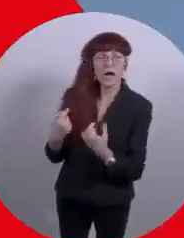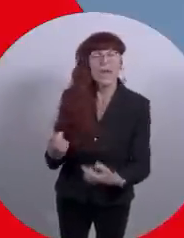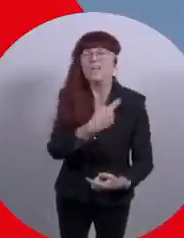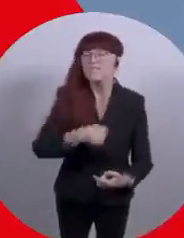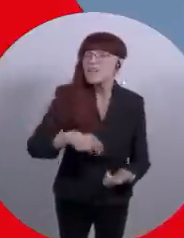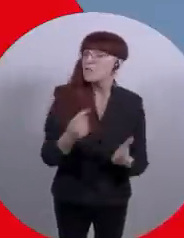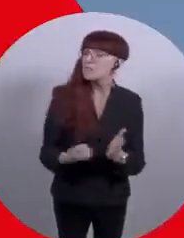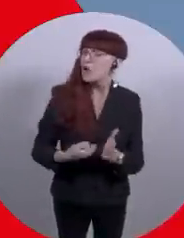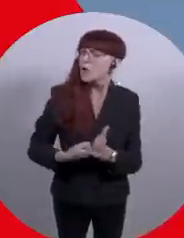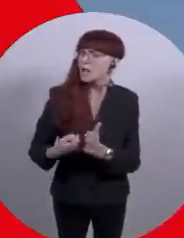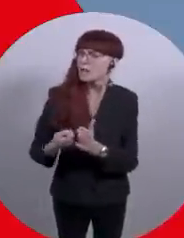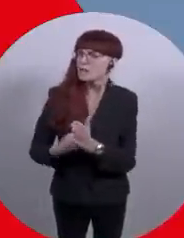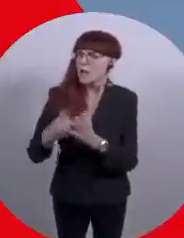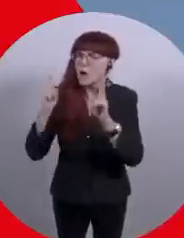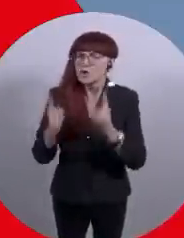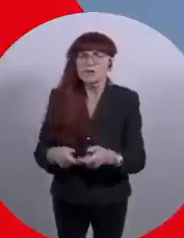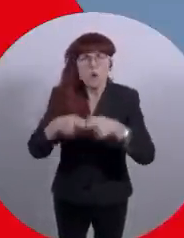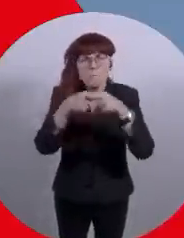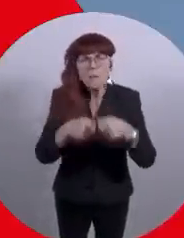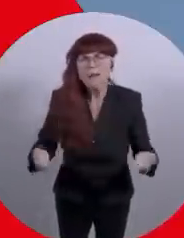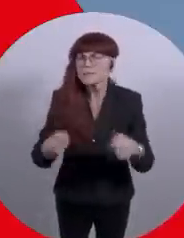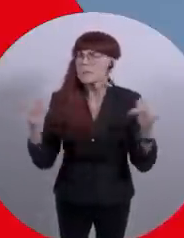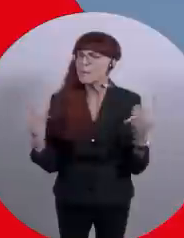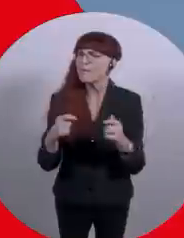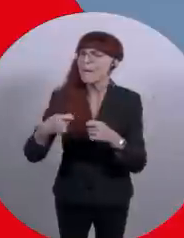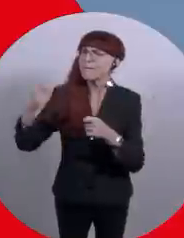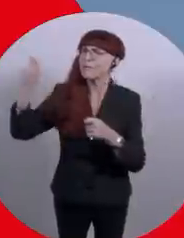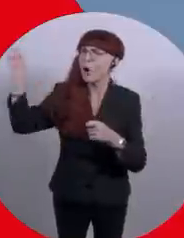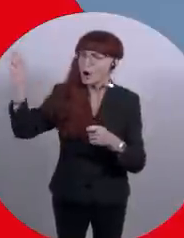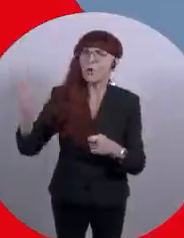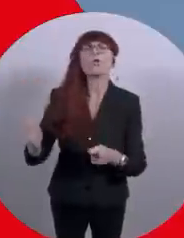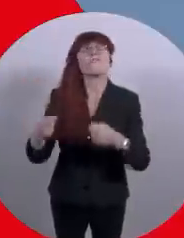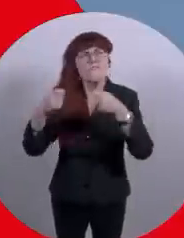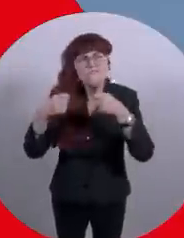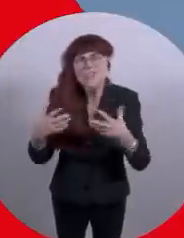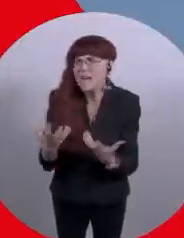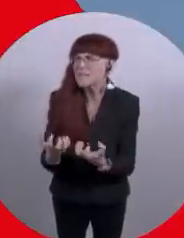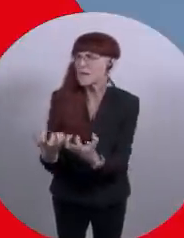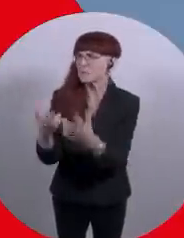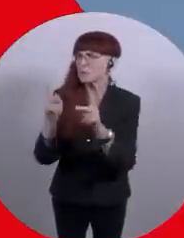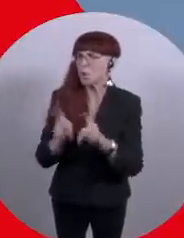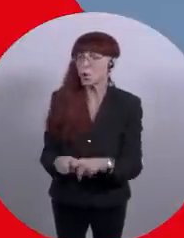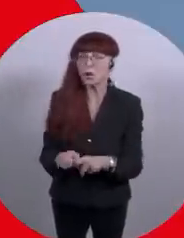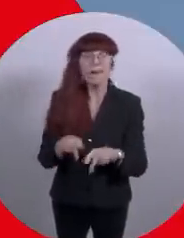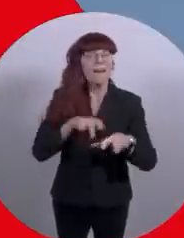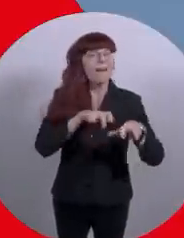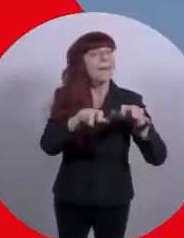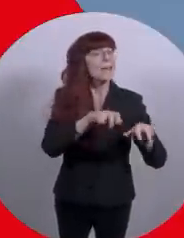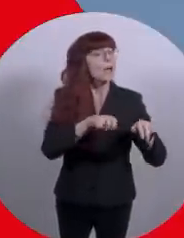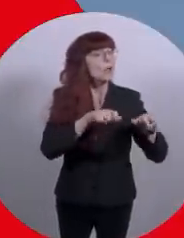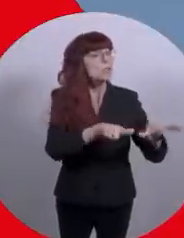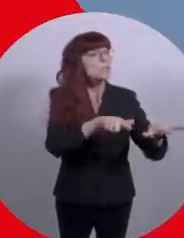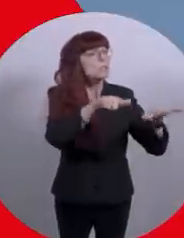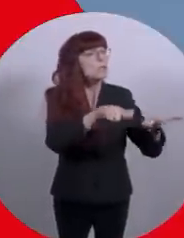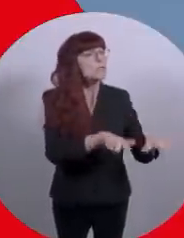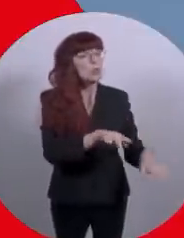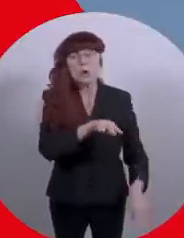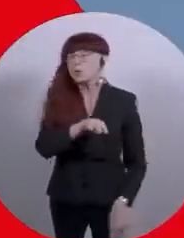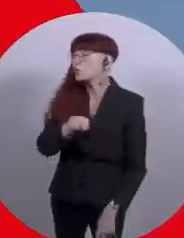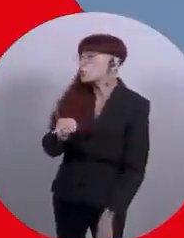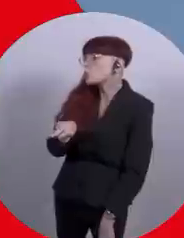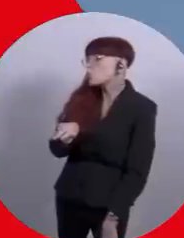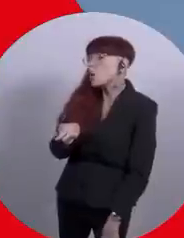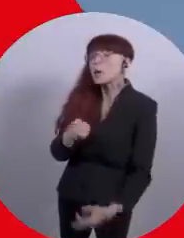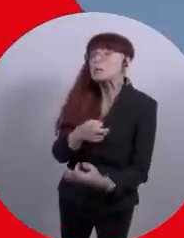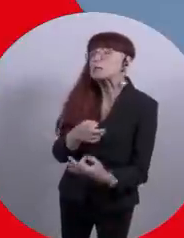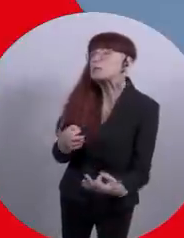dass wir wirksame und strukturierte Maßnahmen gegen die Teuerung brauchen bei einer Regierung des 17 Monate zugeschaut überhaupt nicht so auf die Reihe bringt